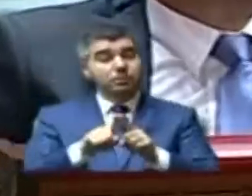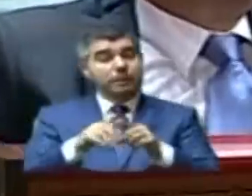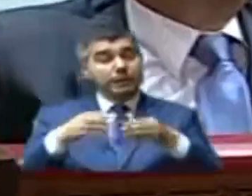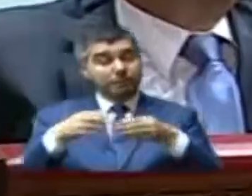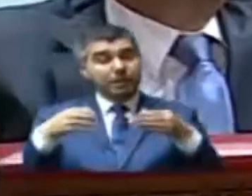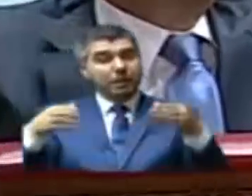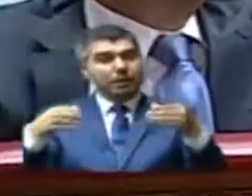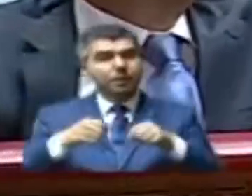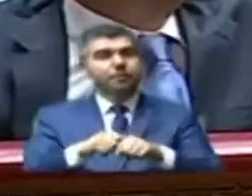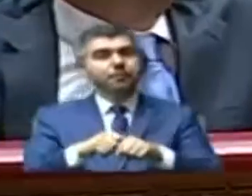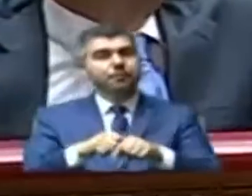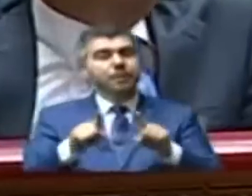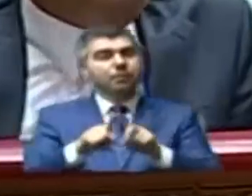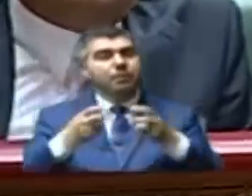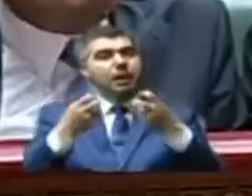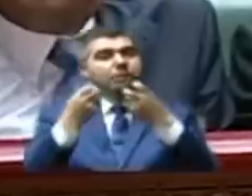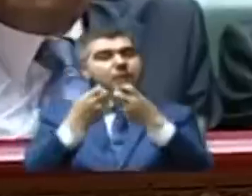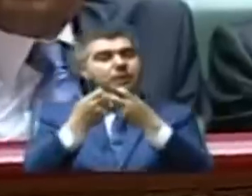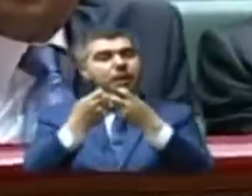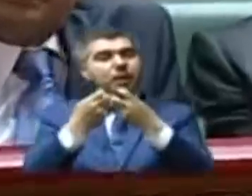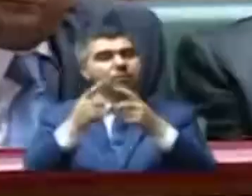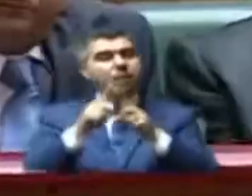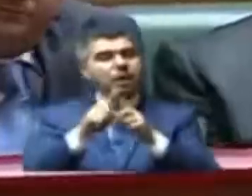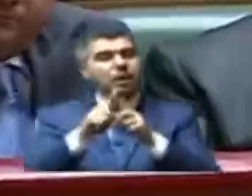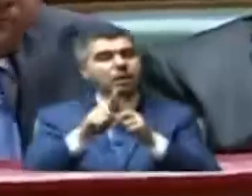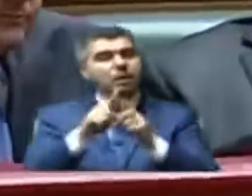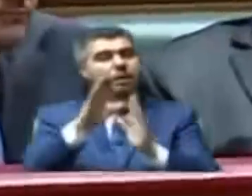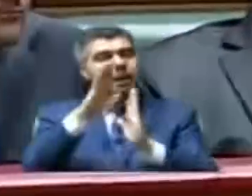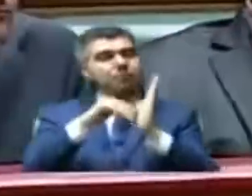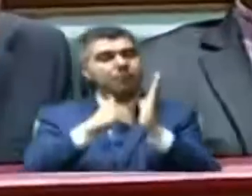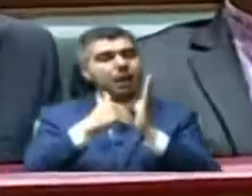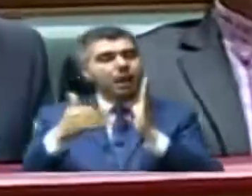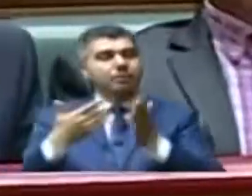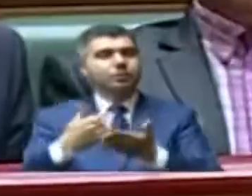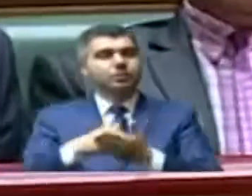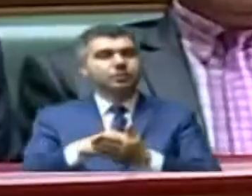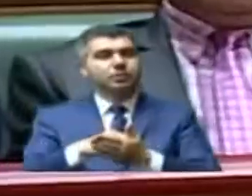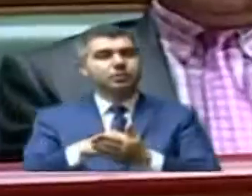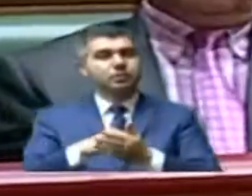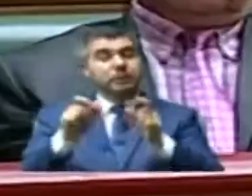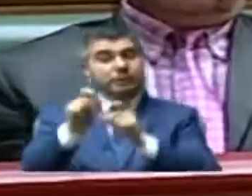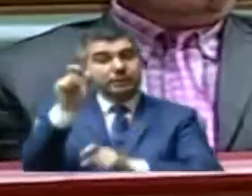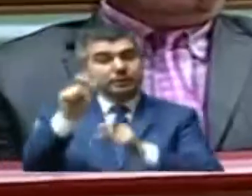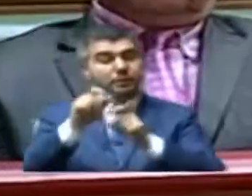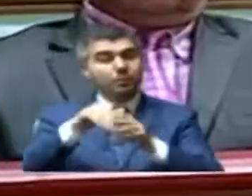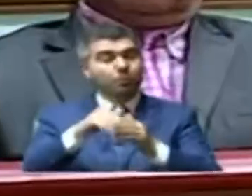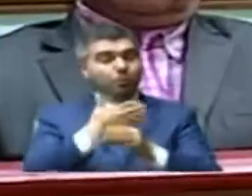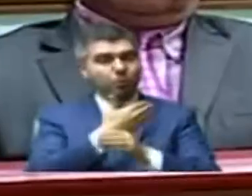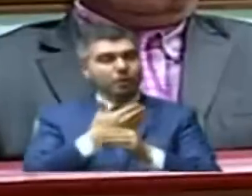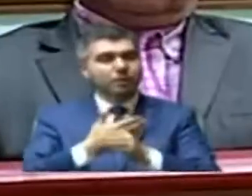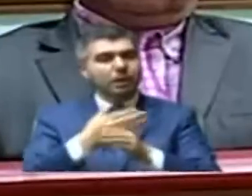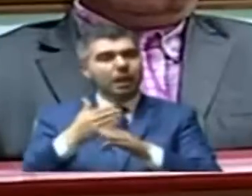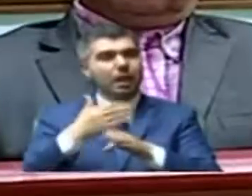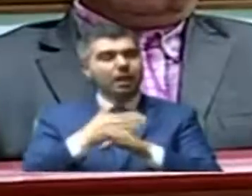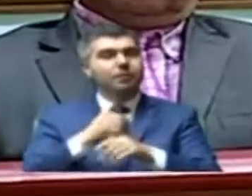عموميه ومثال استراتيجيات نموذج الاستراتيجيات اللي يهضر عليها السيده والاده المستش ولكن يمكن ناكد لكم